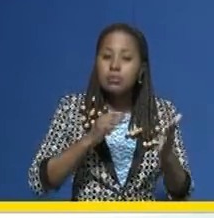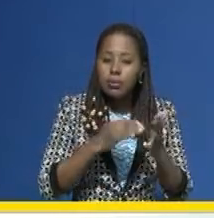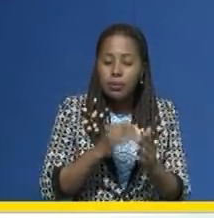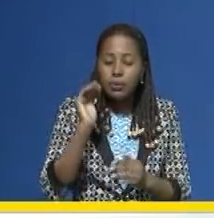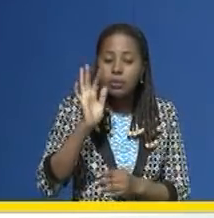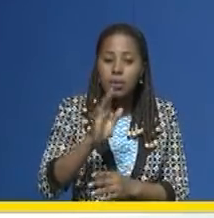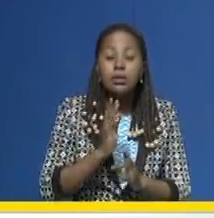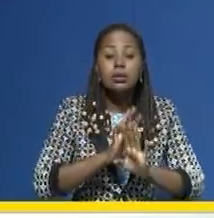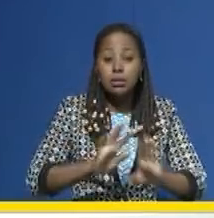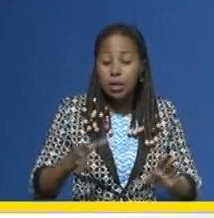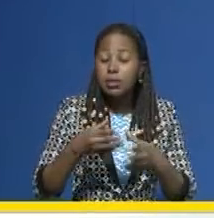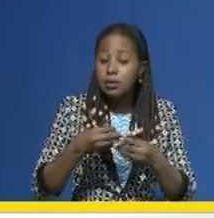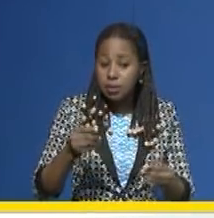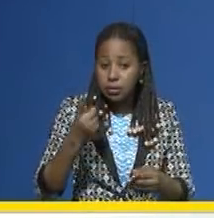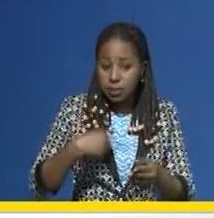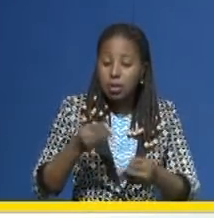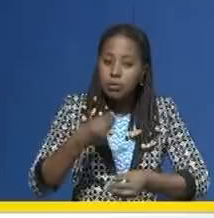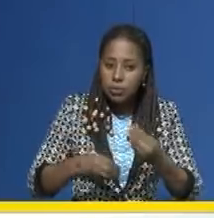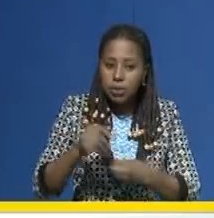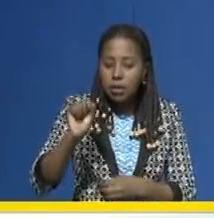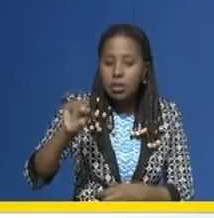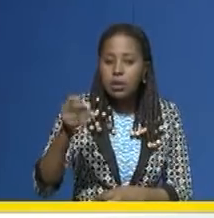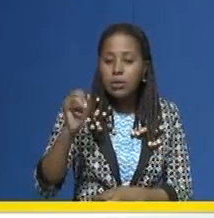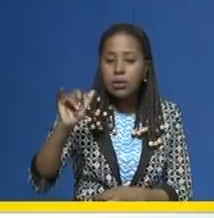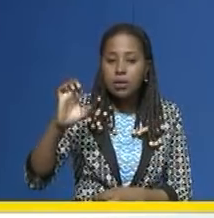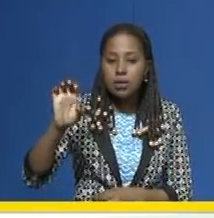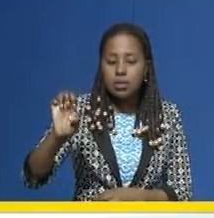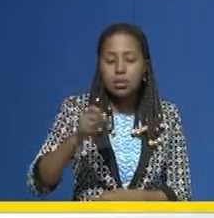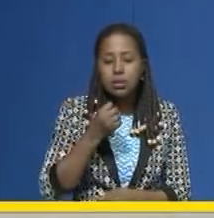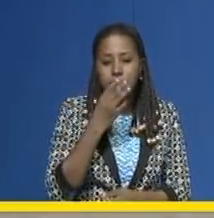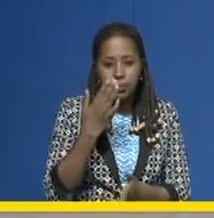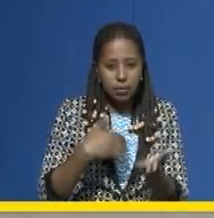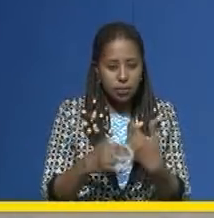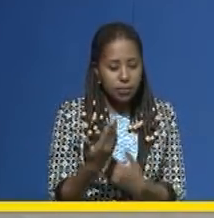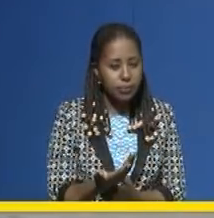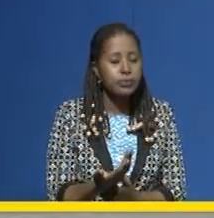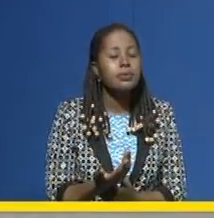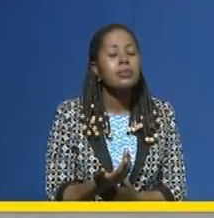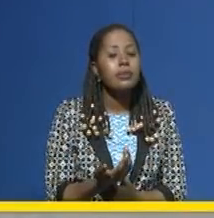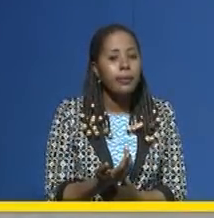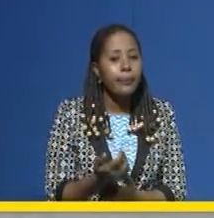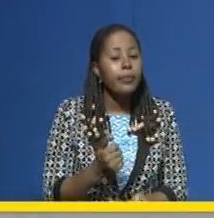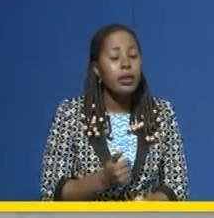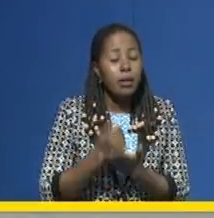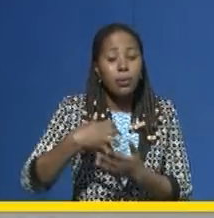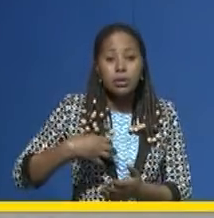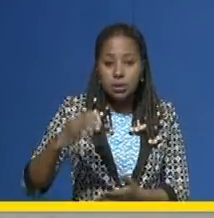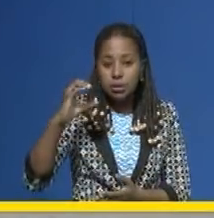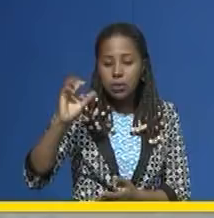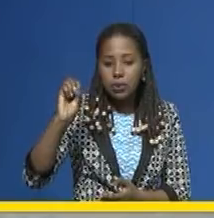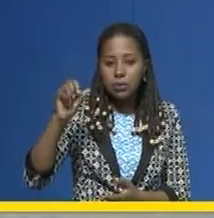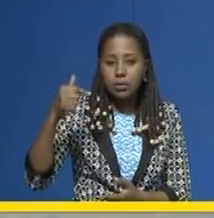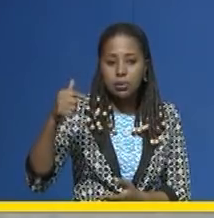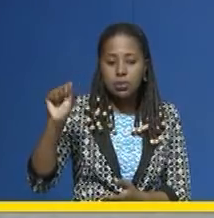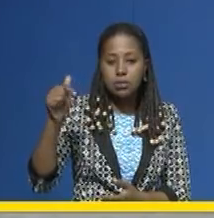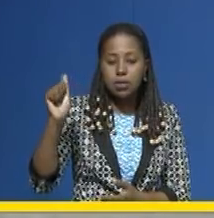ni ishara tosha ya athari hizo za kiuchumi. Joyce Mwakalinga anatueleza zaidi. Naibu Waziri wa Maliasili na Utalii Constantine